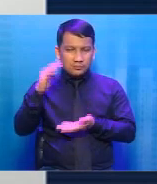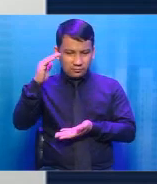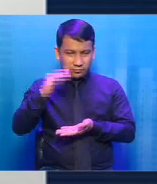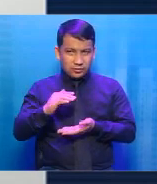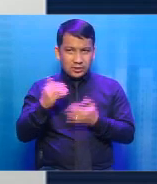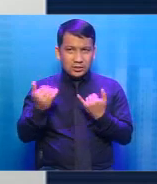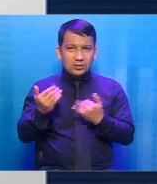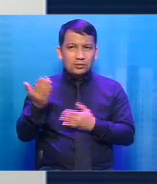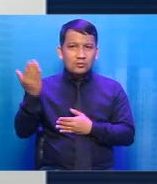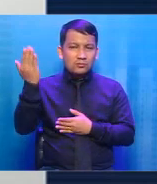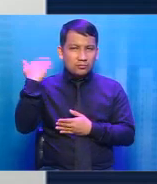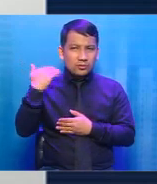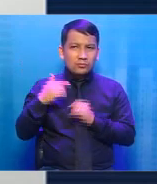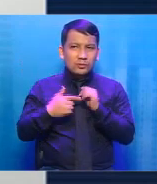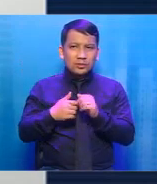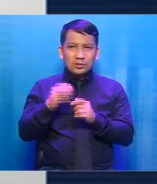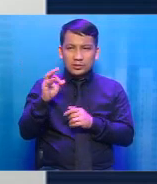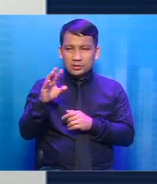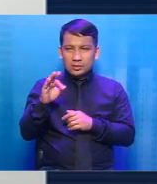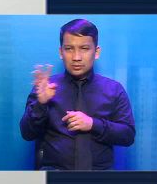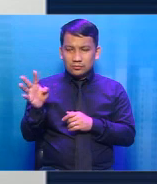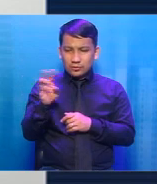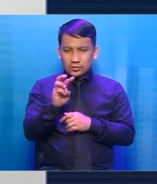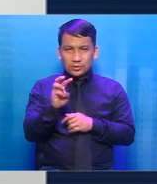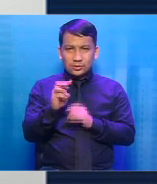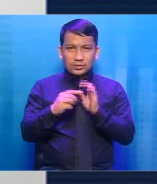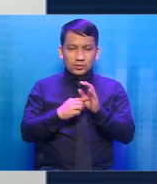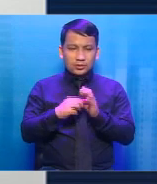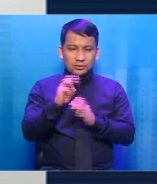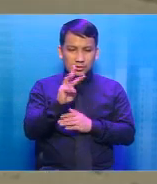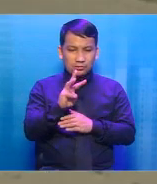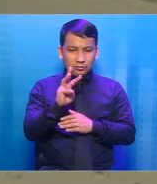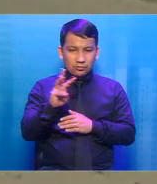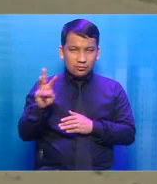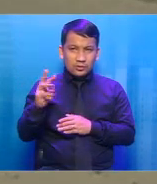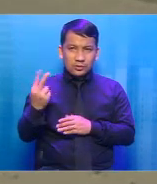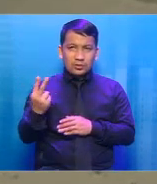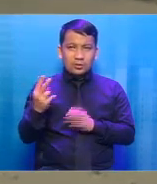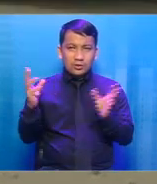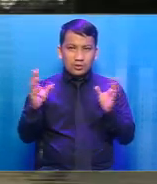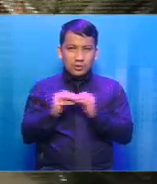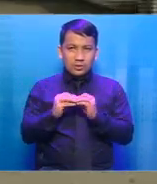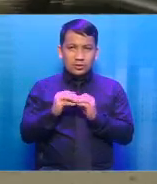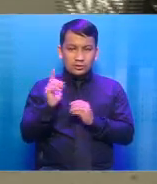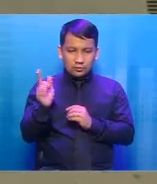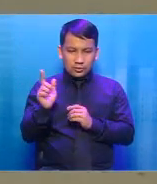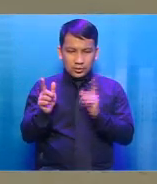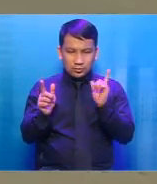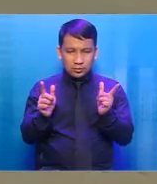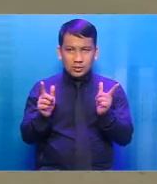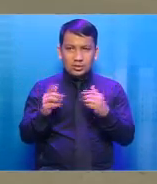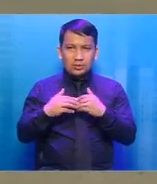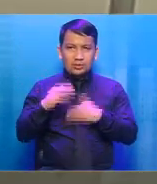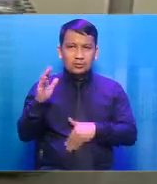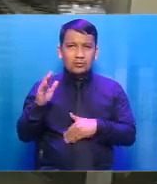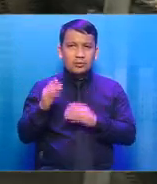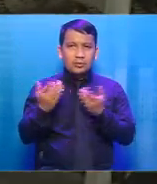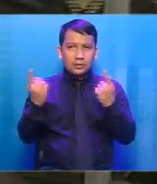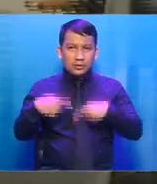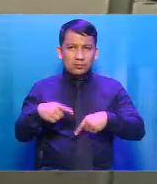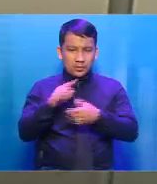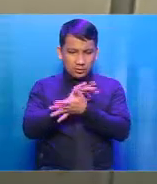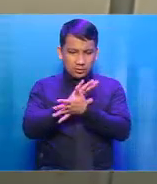pinakamababang naitala mula pa noong 1946 o panahon ng World War II. Sa kabuuan ng 2020, malaki ang naging dagok